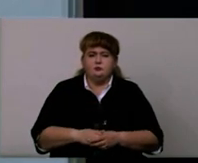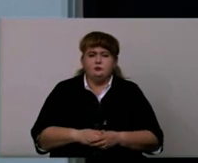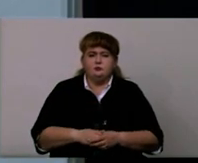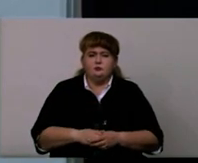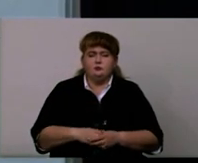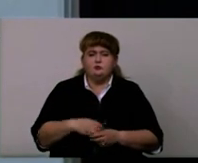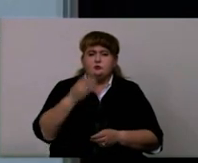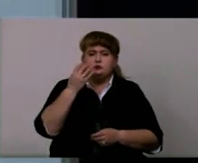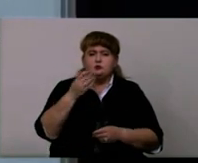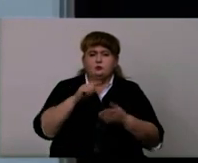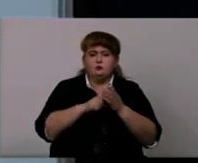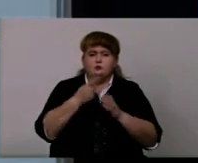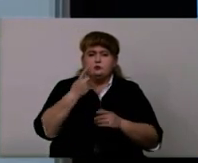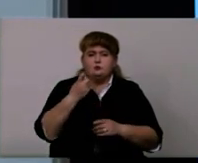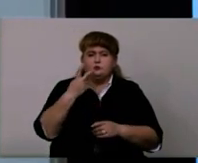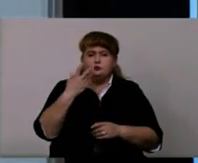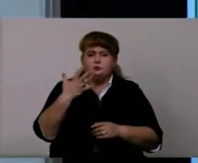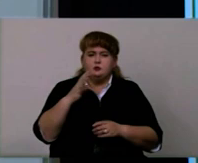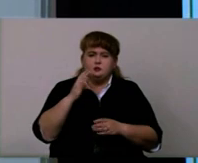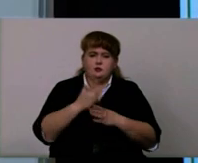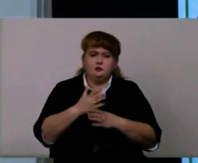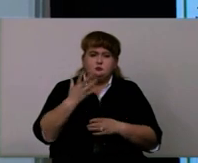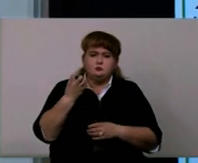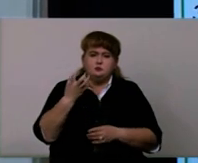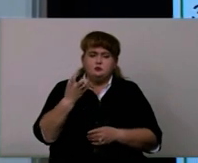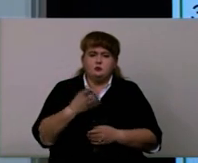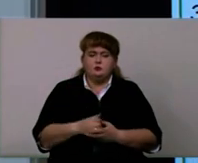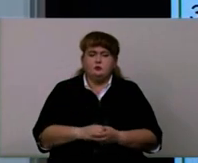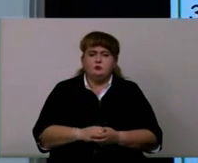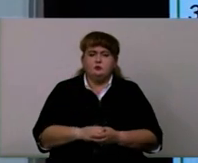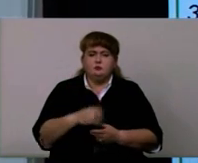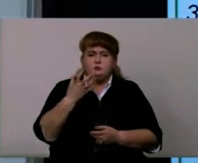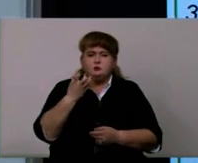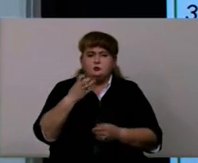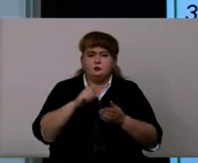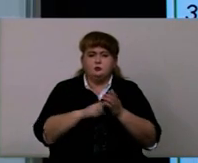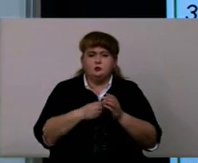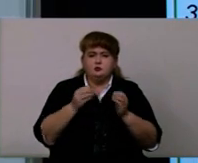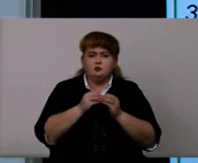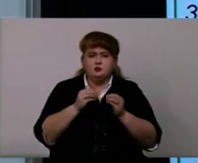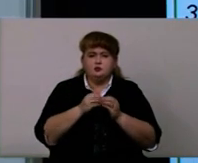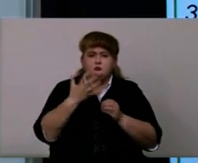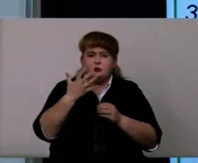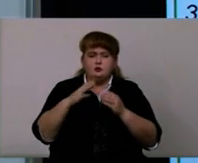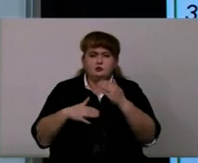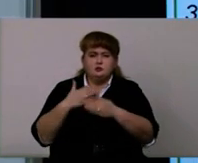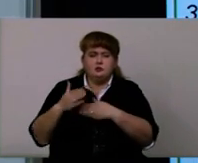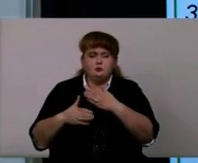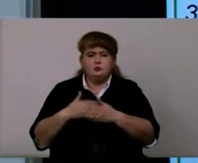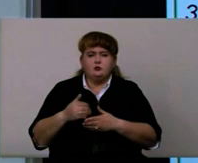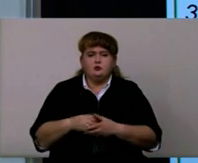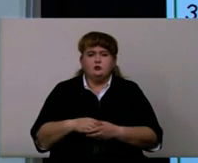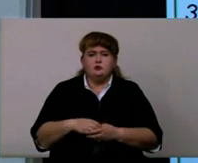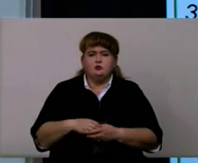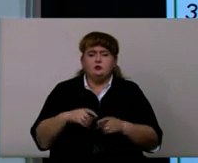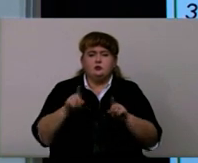А 4 умножить на 125 – это есть 500. 500 умножить на 10 в пятой степени.